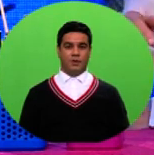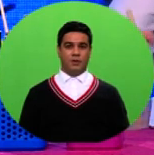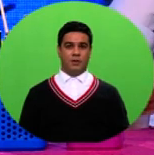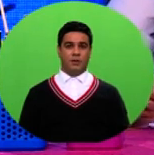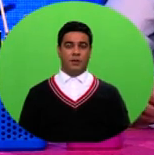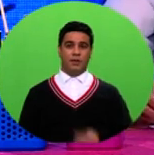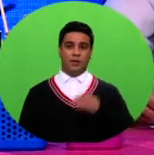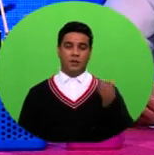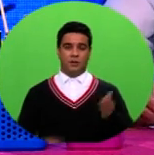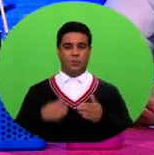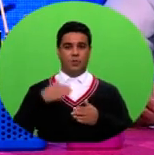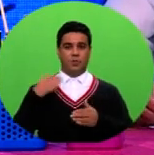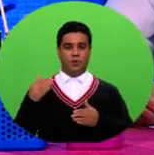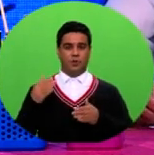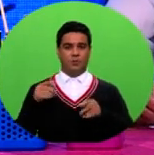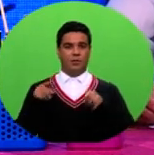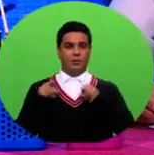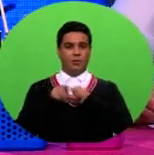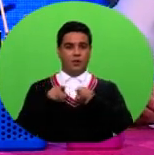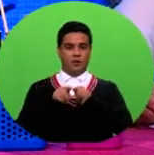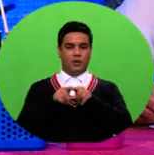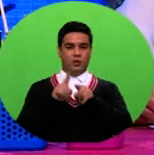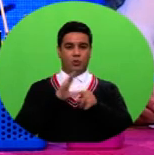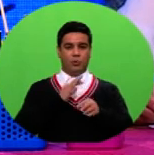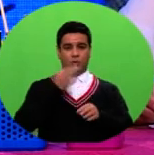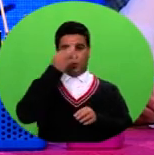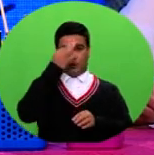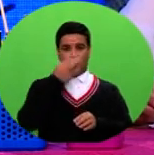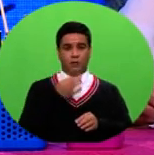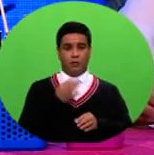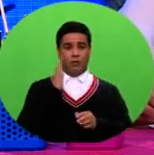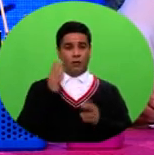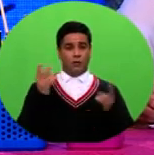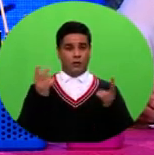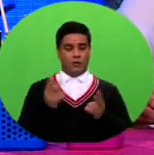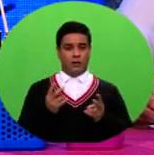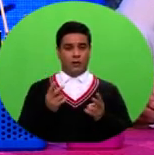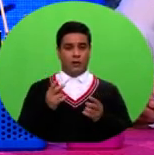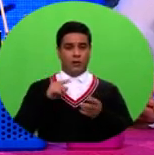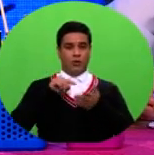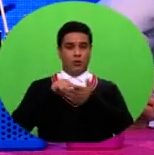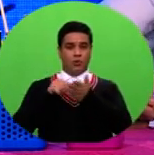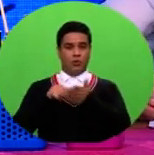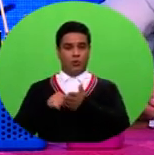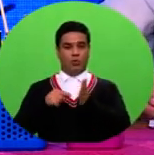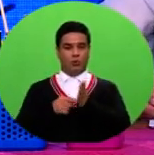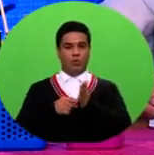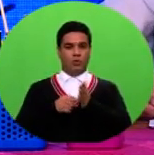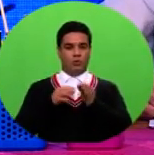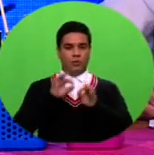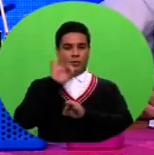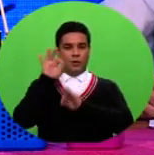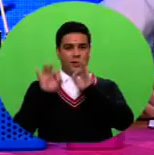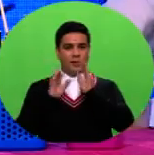chap va o'ng taraflarga bir xil chiziq chiqishi uchun, tekis chiziq chiqishi uchun nuqtalarni belgilab olamiz